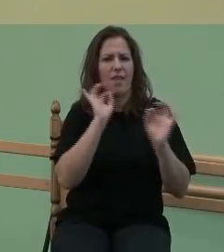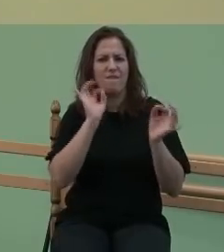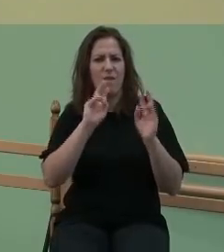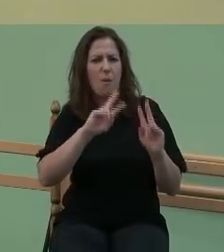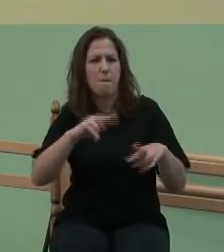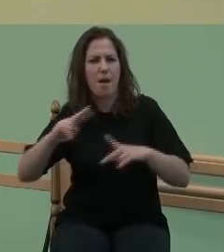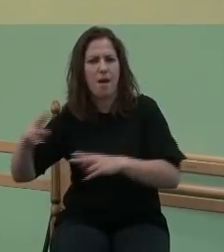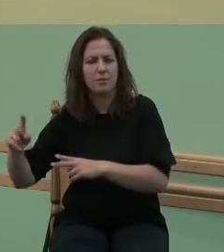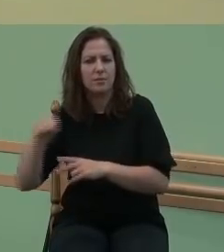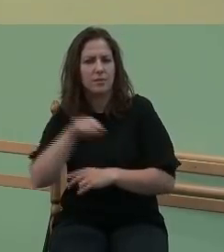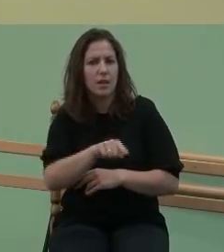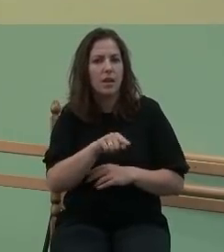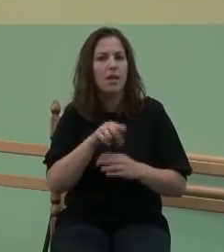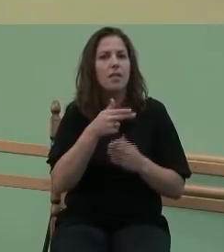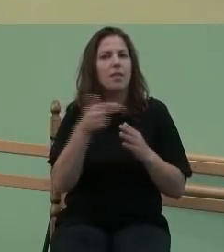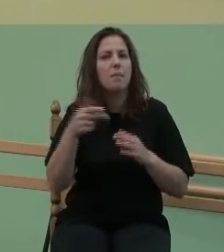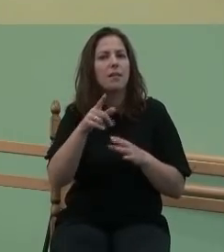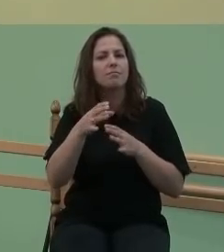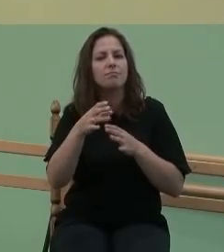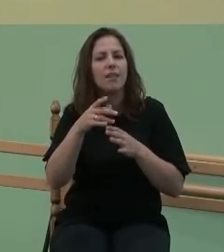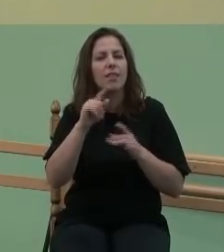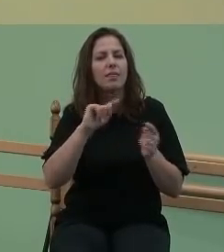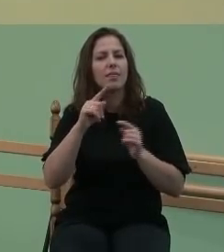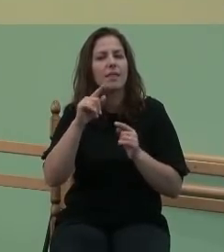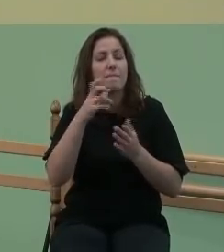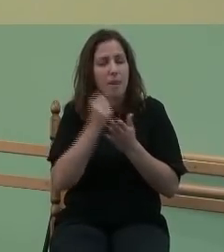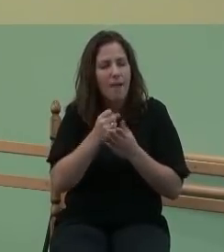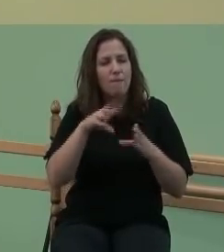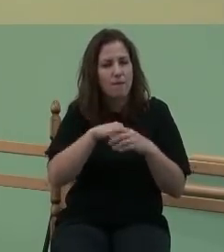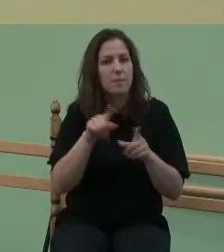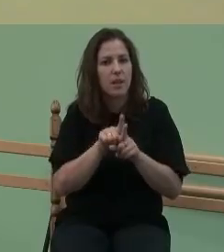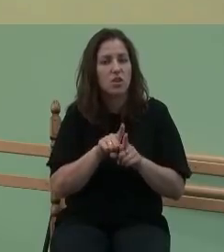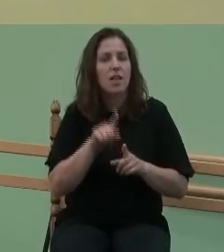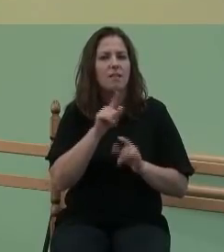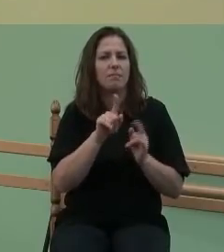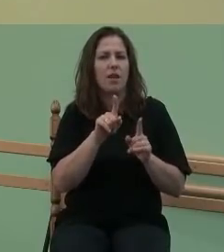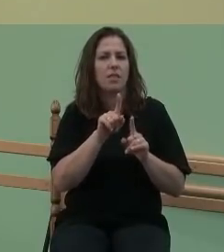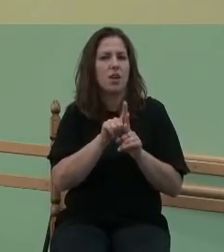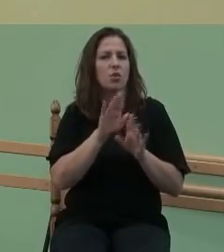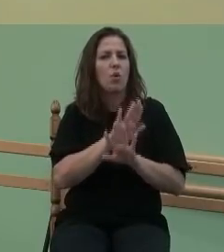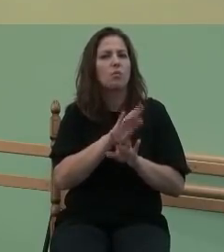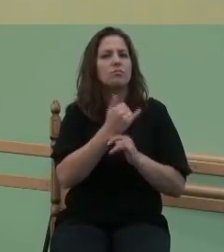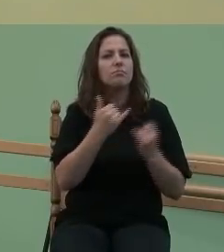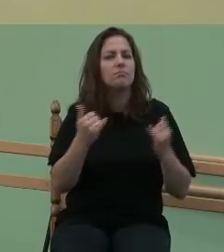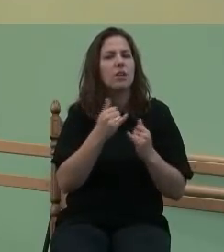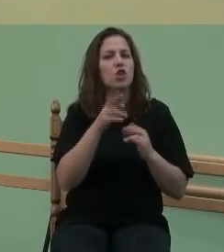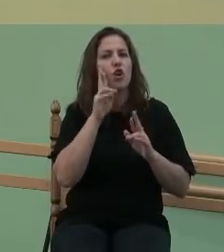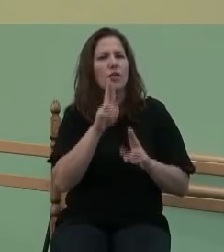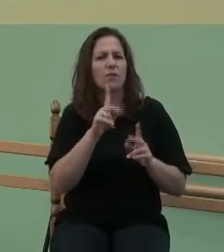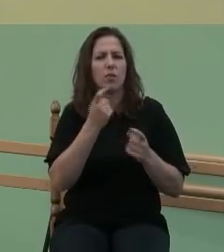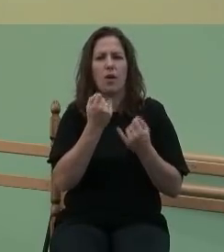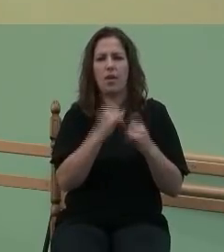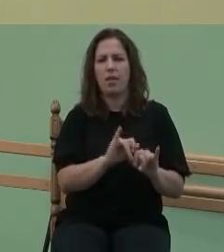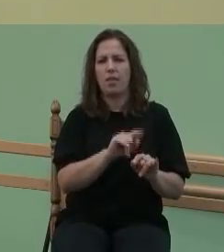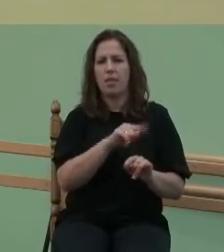informacje dotyczące kształtu rzeczywistości społecznej, również prawa, a tym samym kreują różne obrazy tej rzeczywistości,